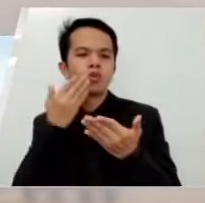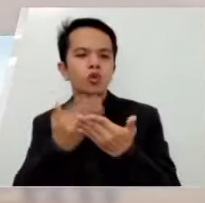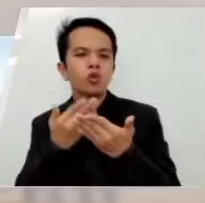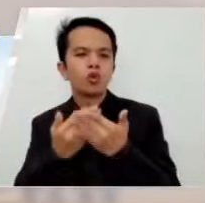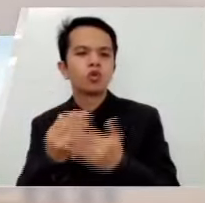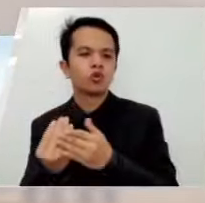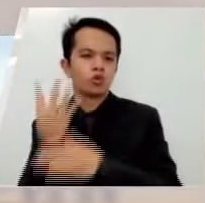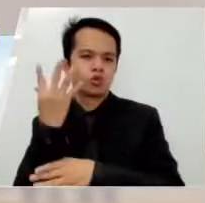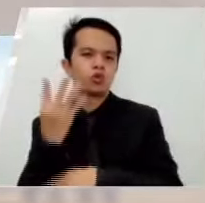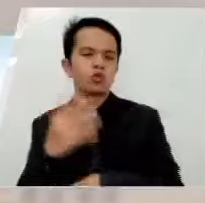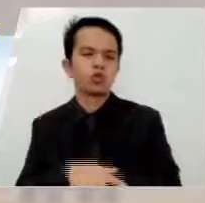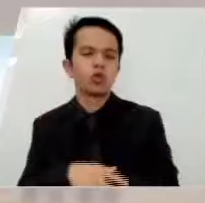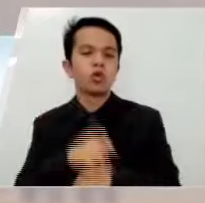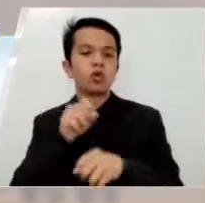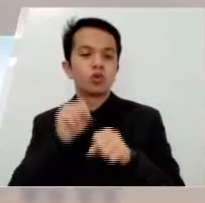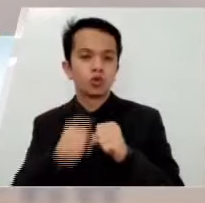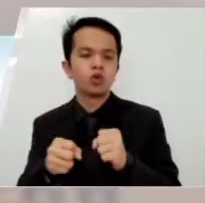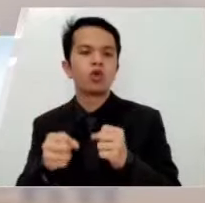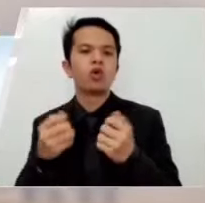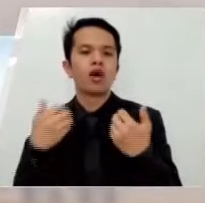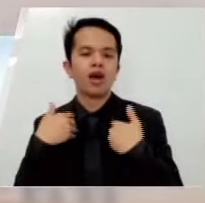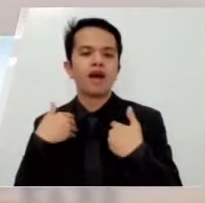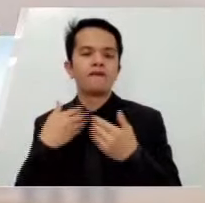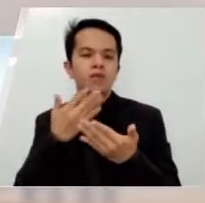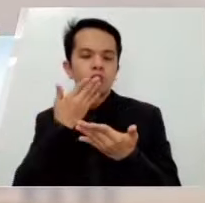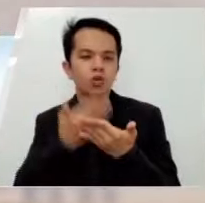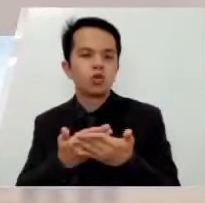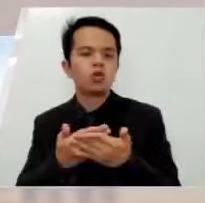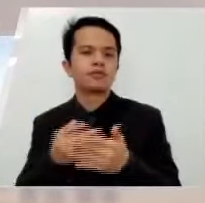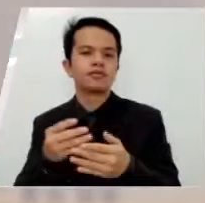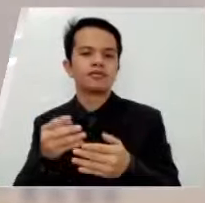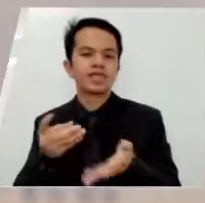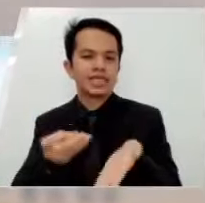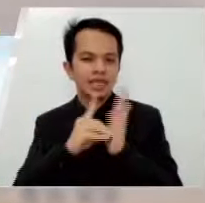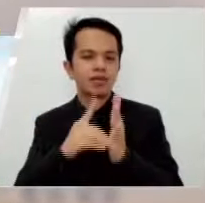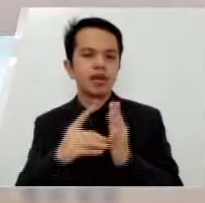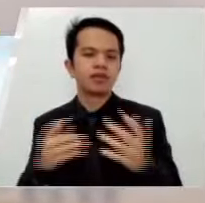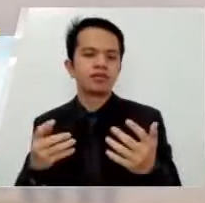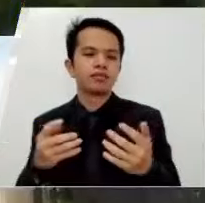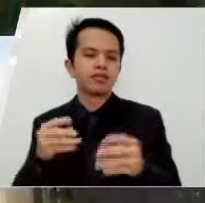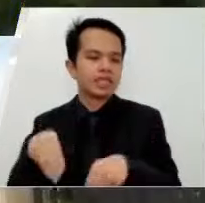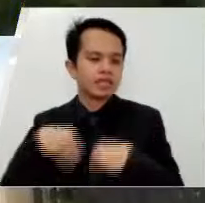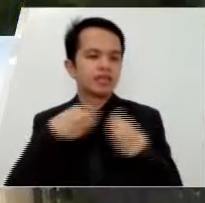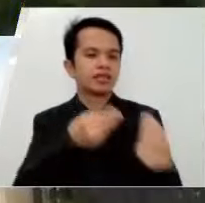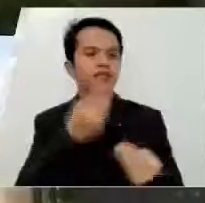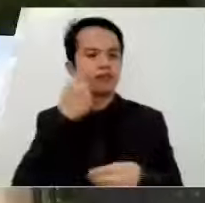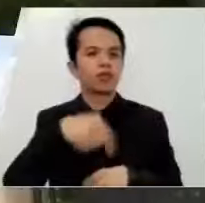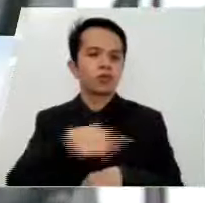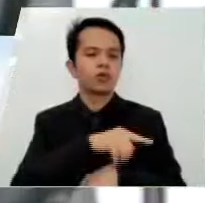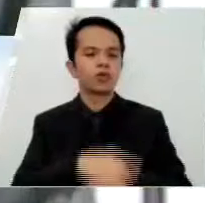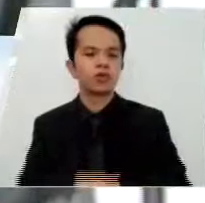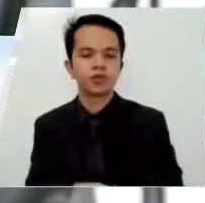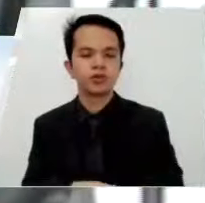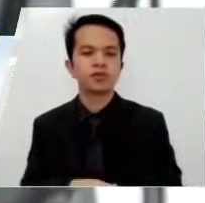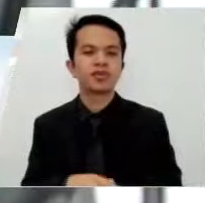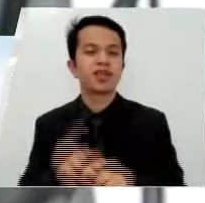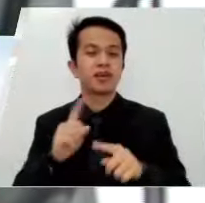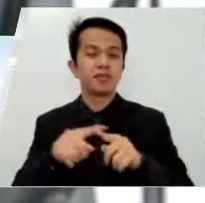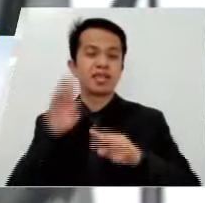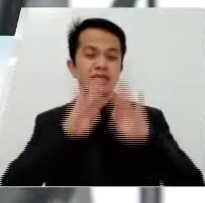tayo na sobra sa demand yung maproduce nating supply. Ang problema, sabi ng mga